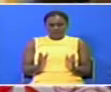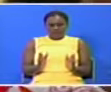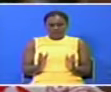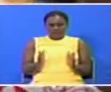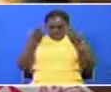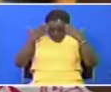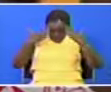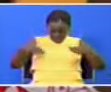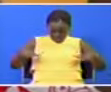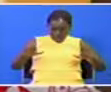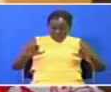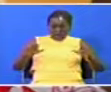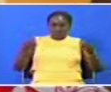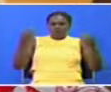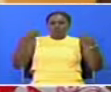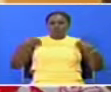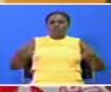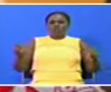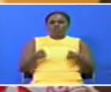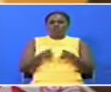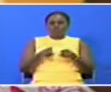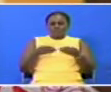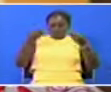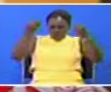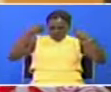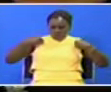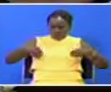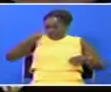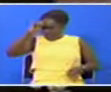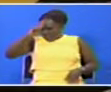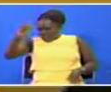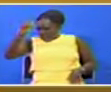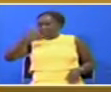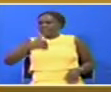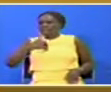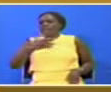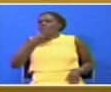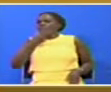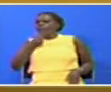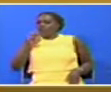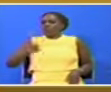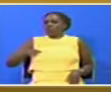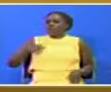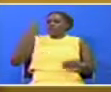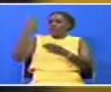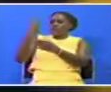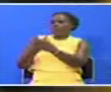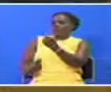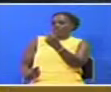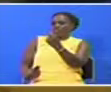Kiislamu, na sio ya Kiislamu tu bali mavazi ya kujistiri kwa watu wote wa kiume na wa kike.